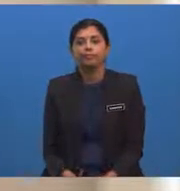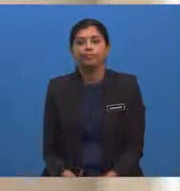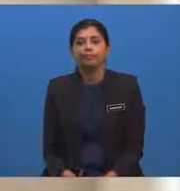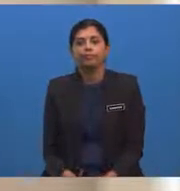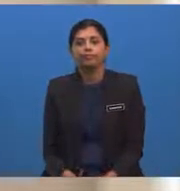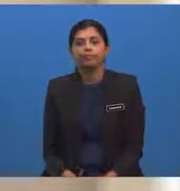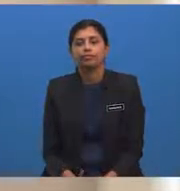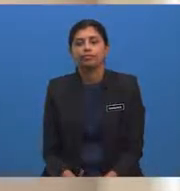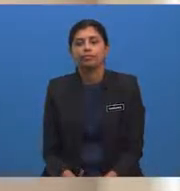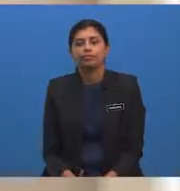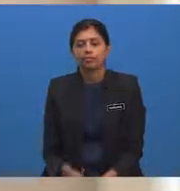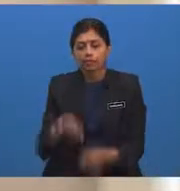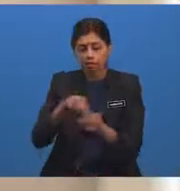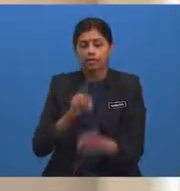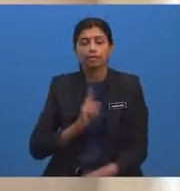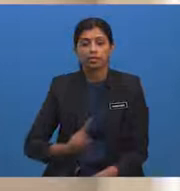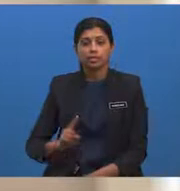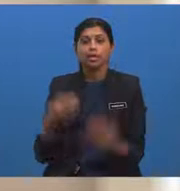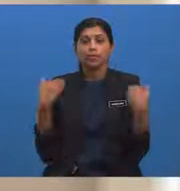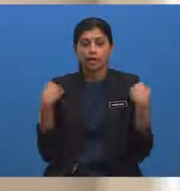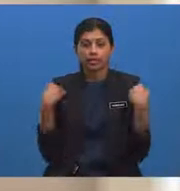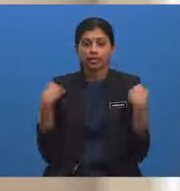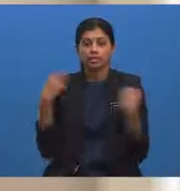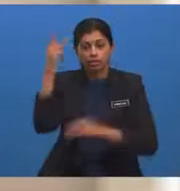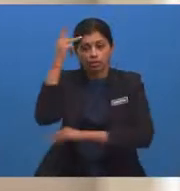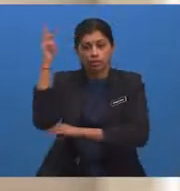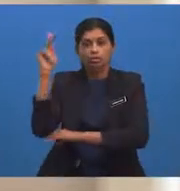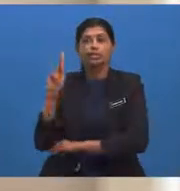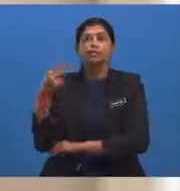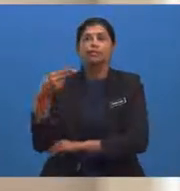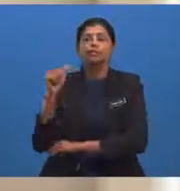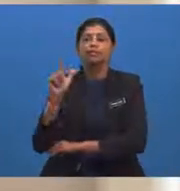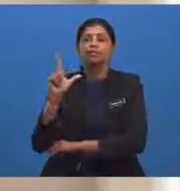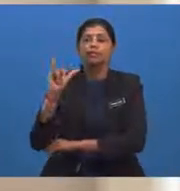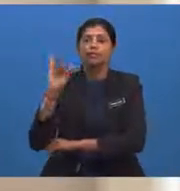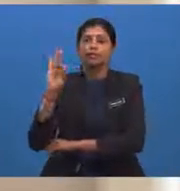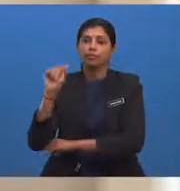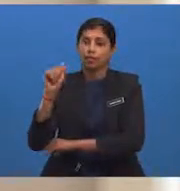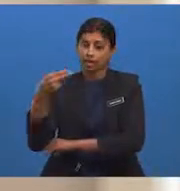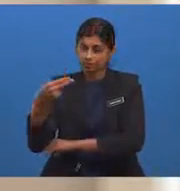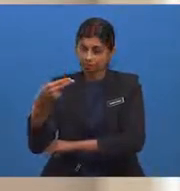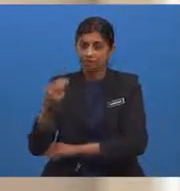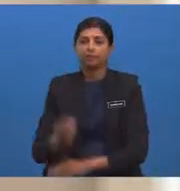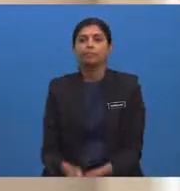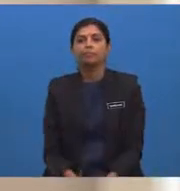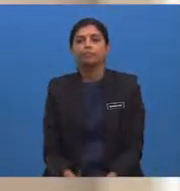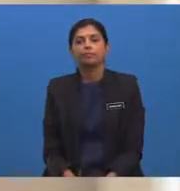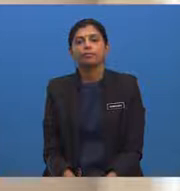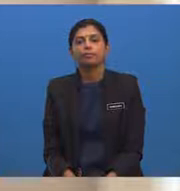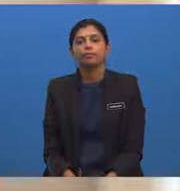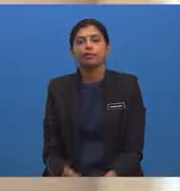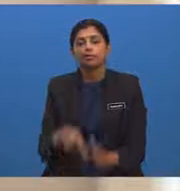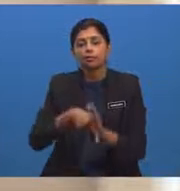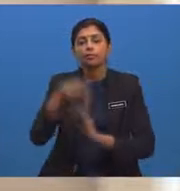Di mana Islam telah memperkenalkan konsep khalifah iaitu setiap pemerintah adalah